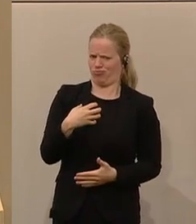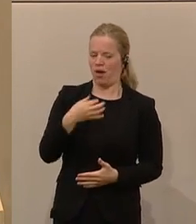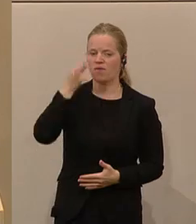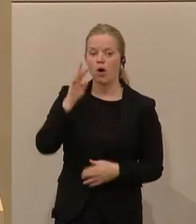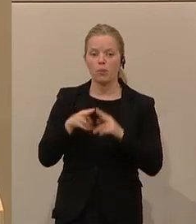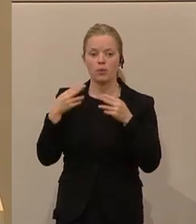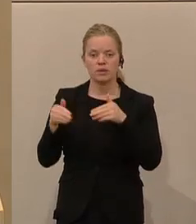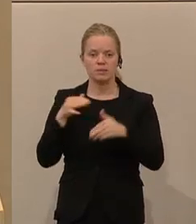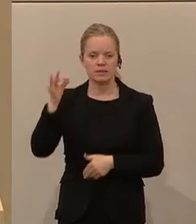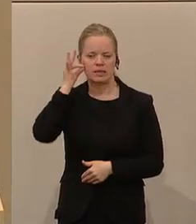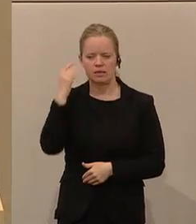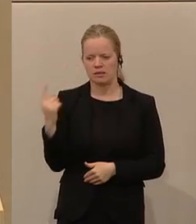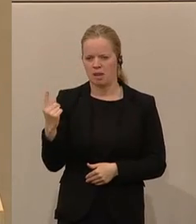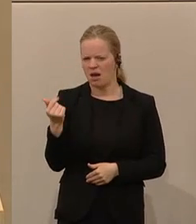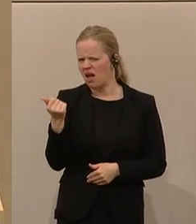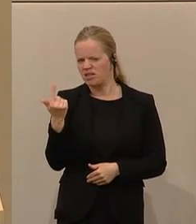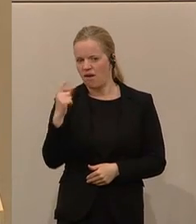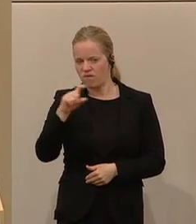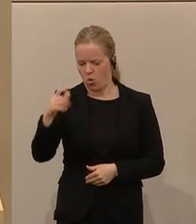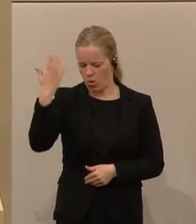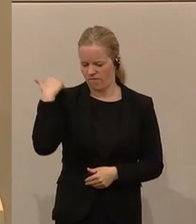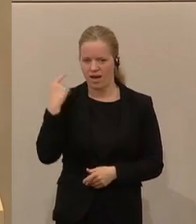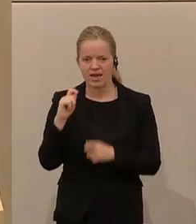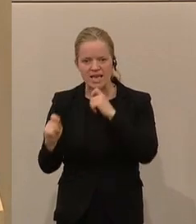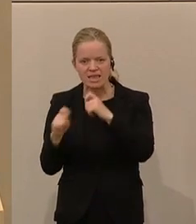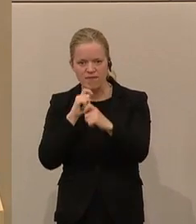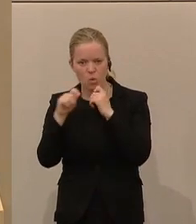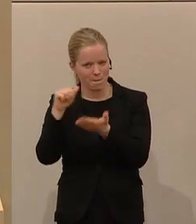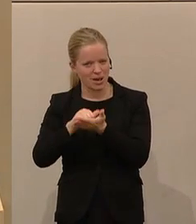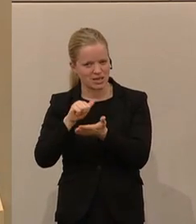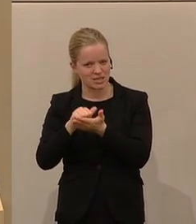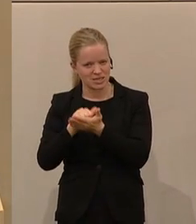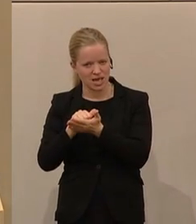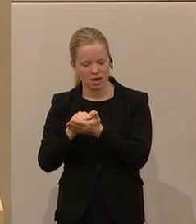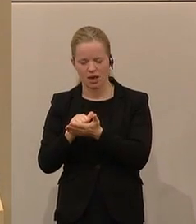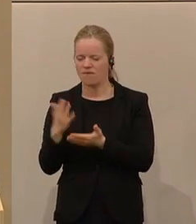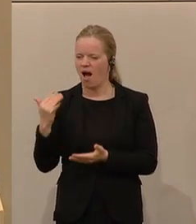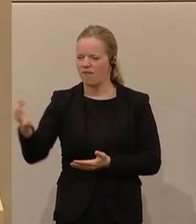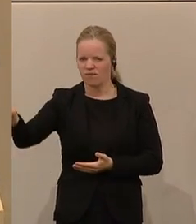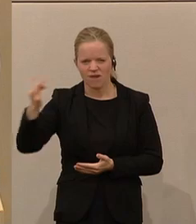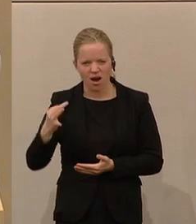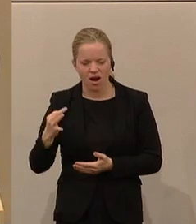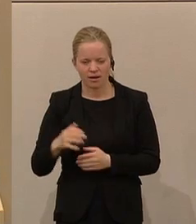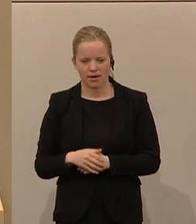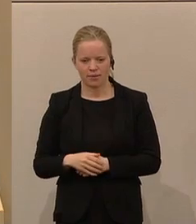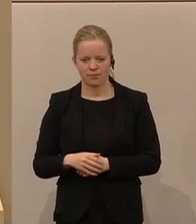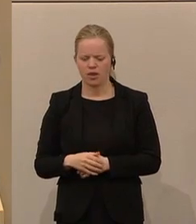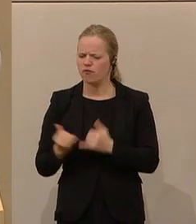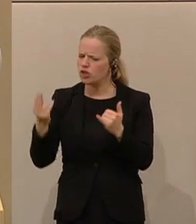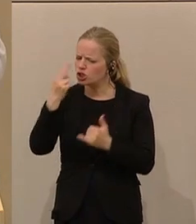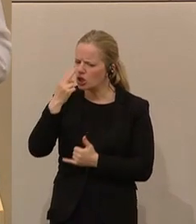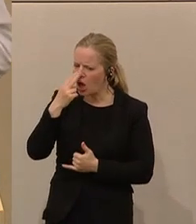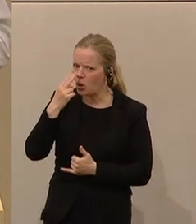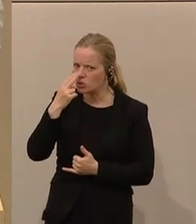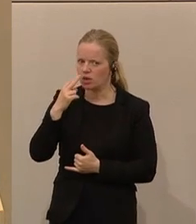als Sie vor ein oder zwei Wochen in einem Interview mit der Presse auf die Frage, wie verträgt sich denn